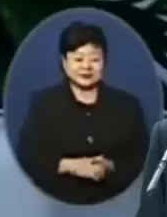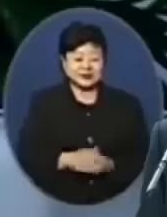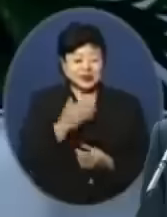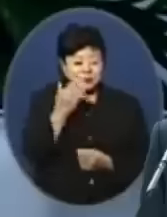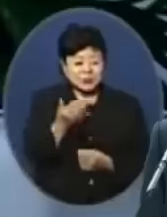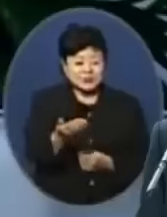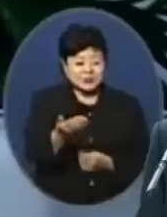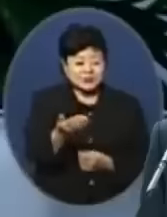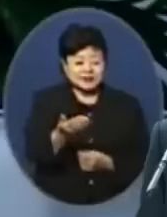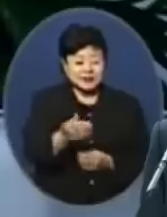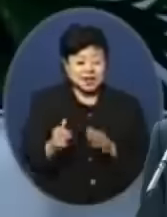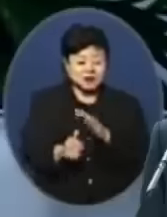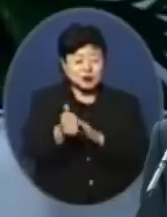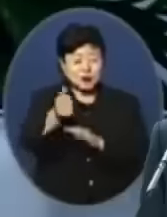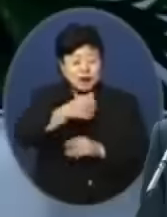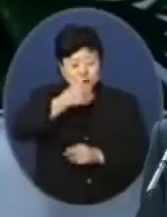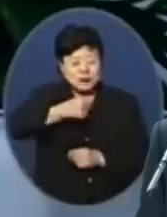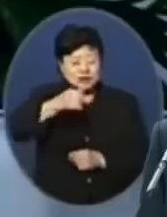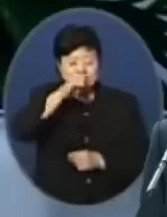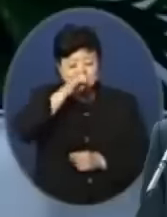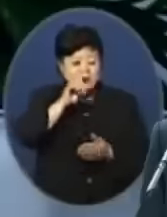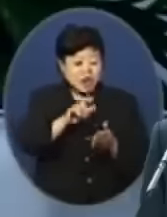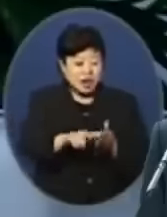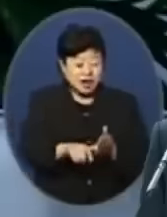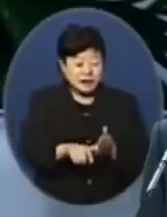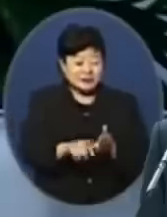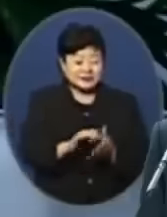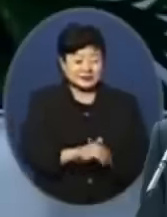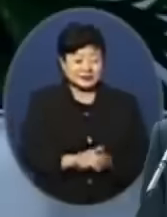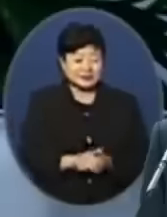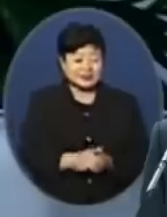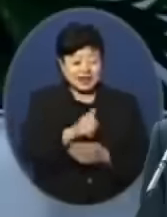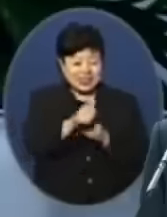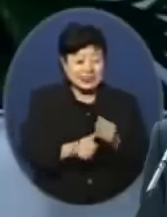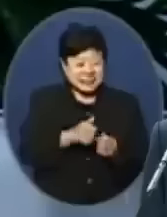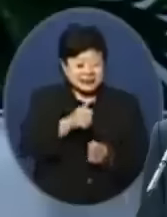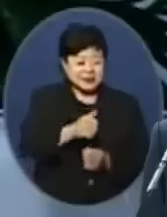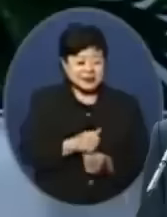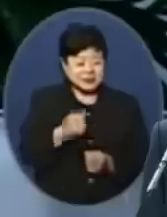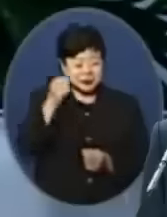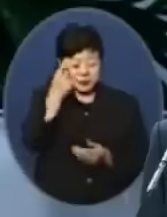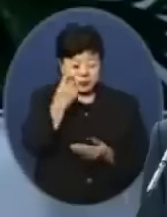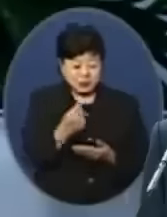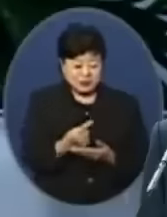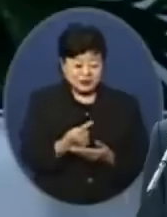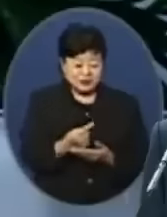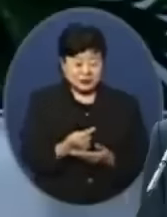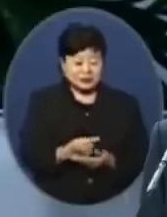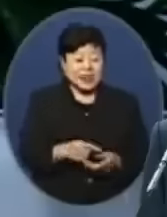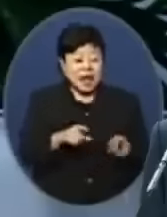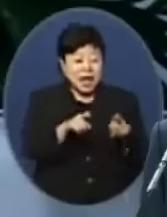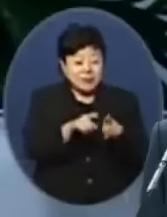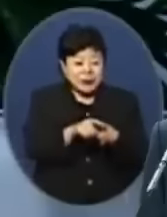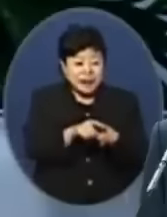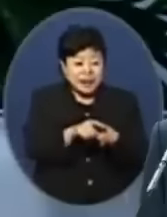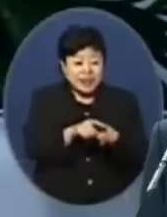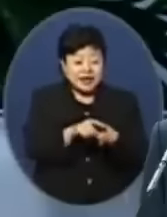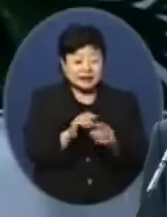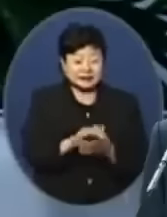여러분이 소망찬 꿈을 갖고 있으면 하나님 성령이 오셔서 같이